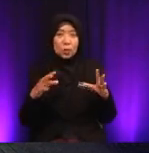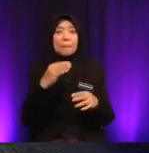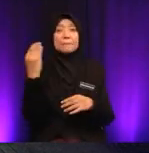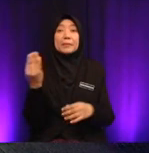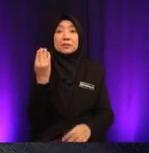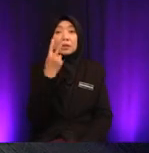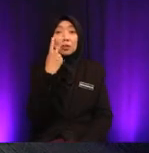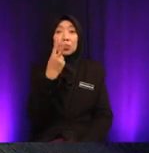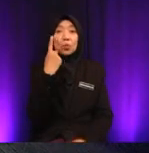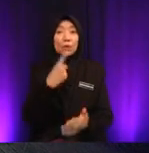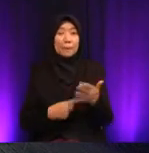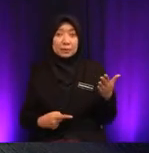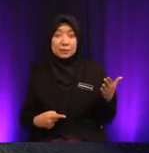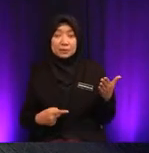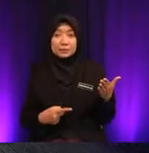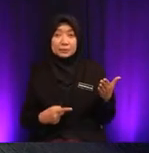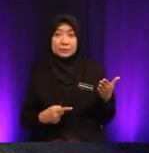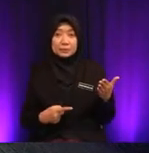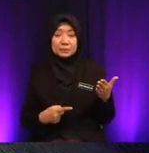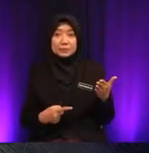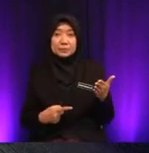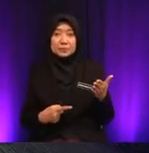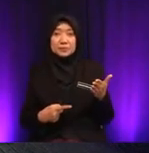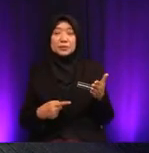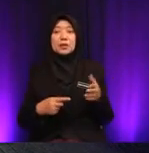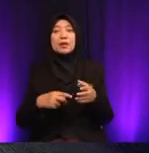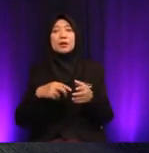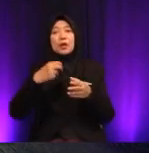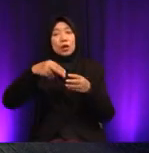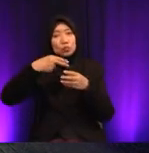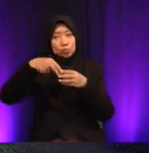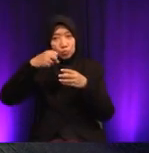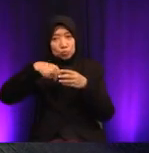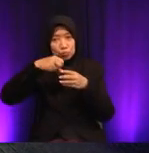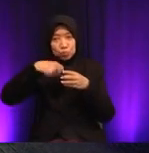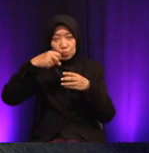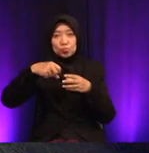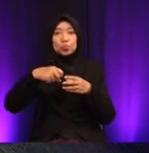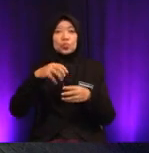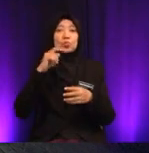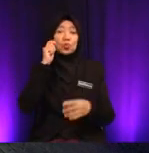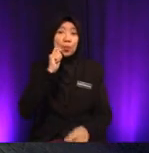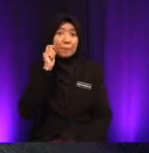yang mana itu sama ikan saded